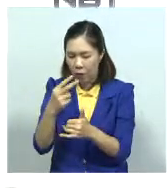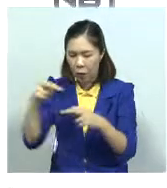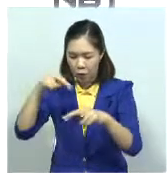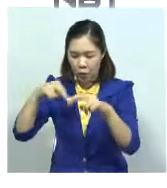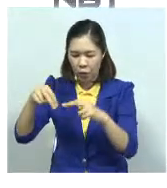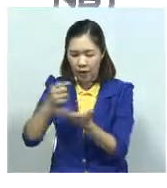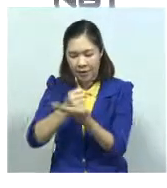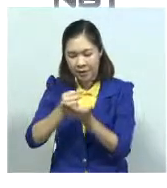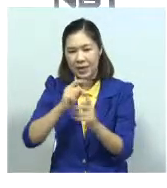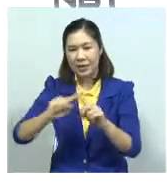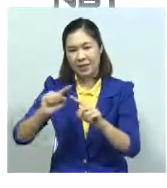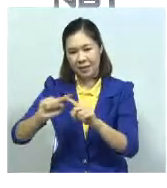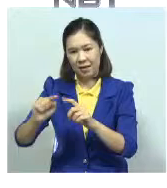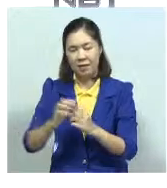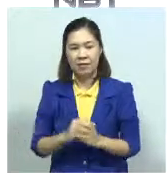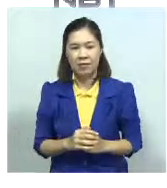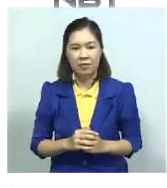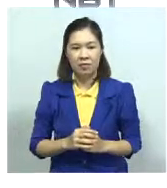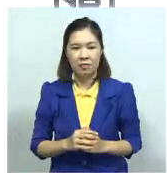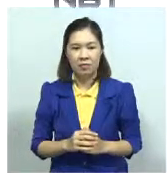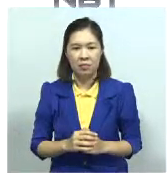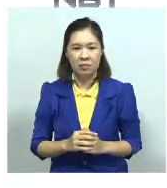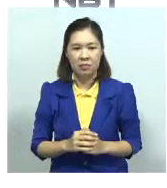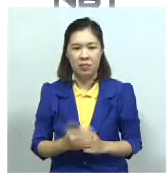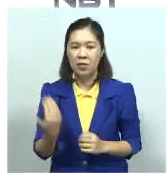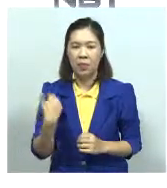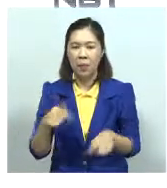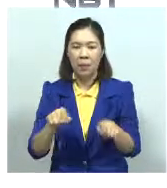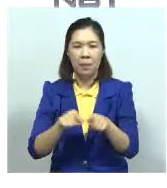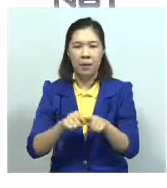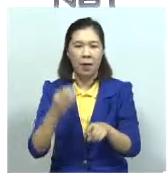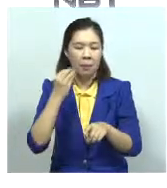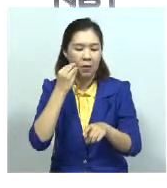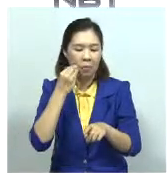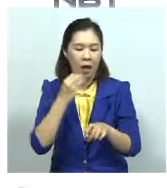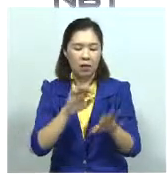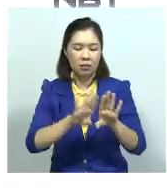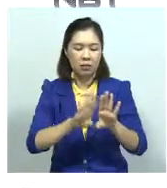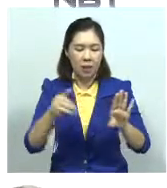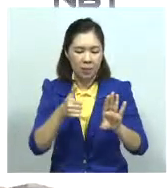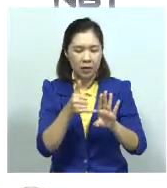ผู้ค้ารายย่อยที่เป็นแบบเสื้อนิดเว้นที่เคาะประตูขายได้ต่อ24โมงต้องมีการปราบปรามครับ